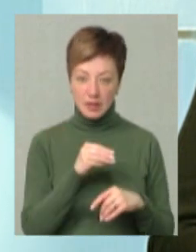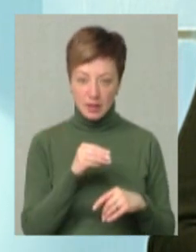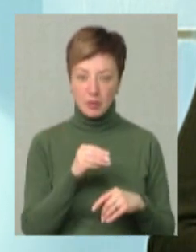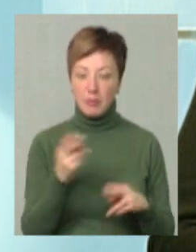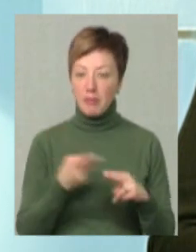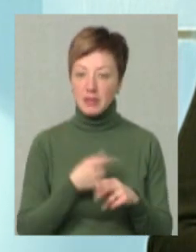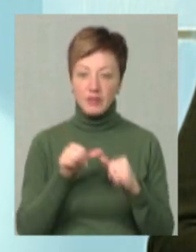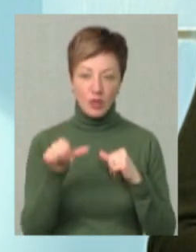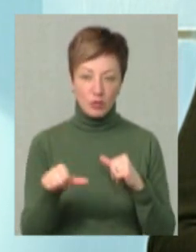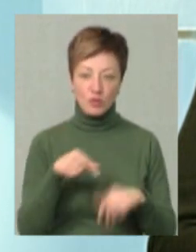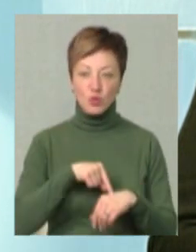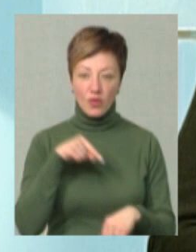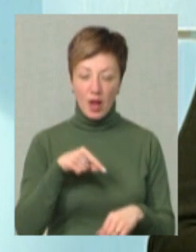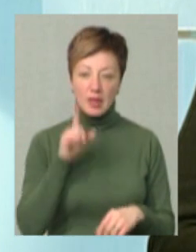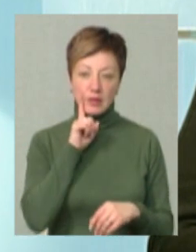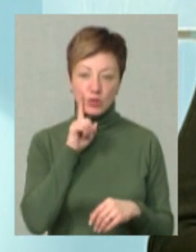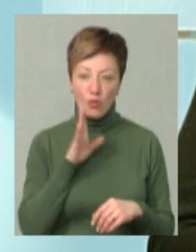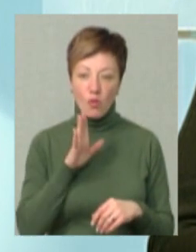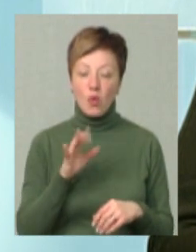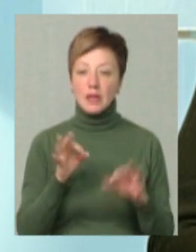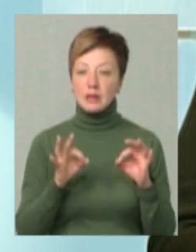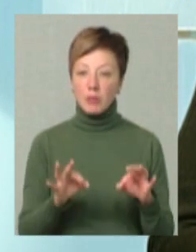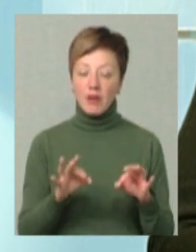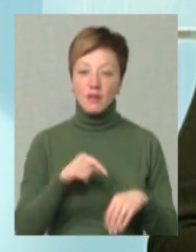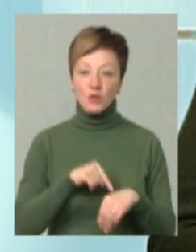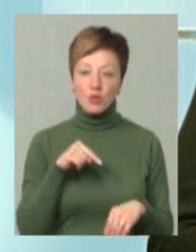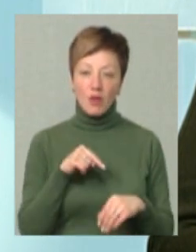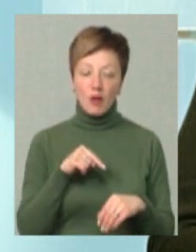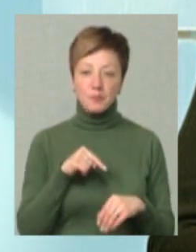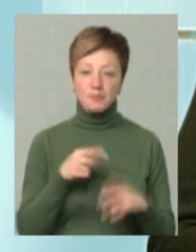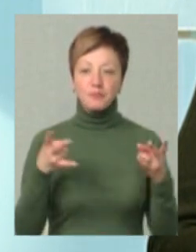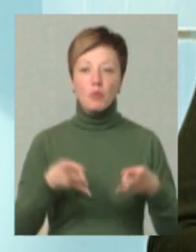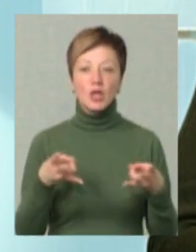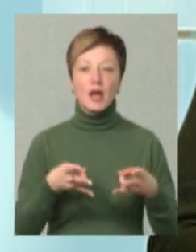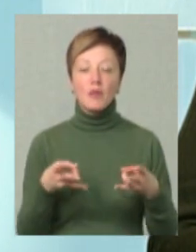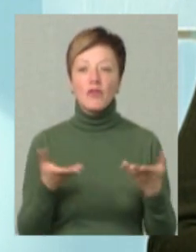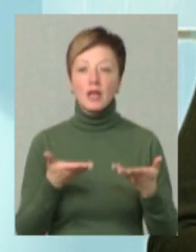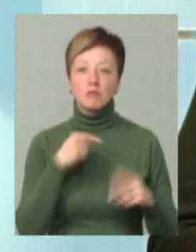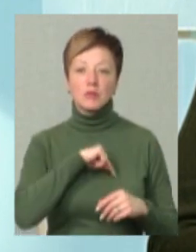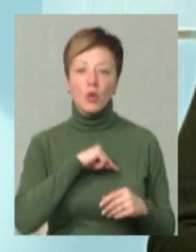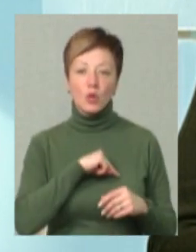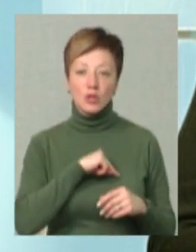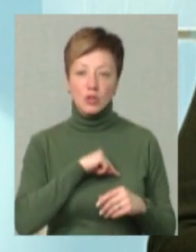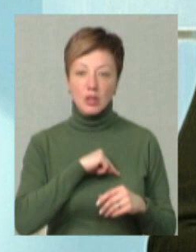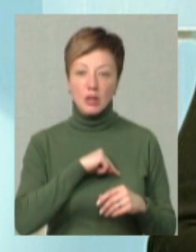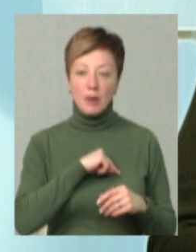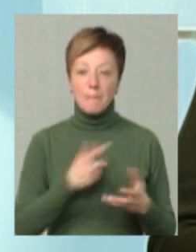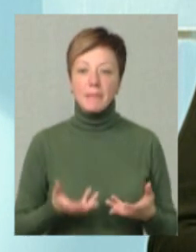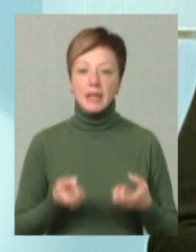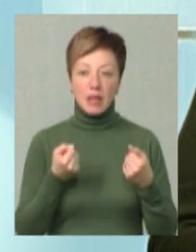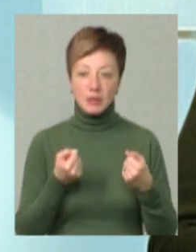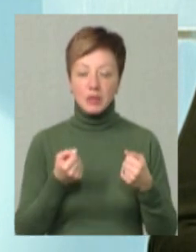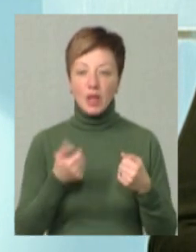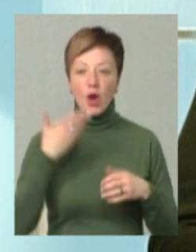виключення відчуваємо дискомфорт і насправді відчуваємо потребу в якійсь психологічній